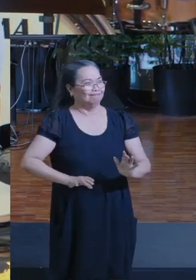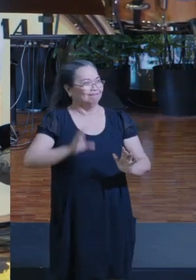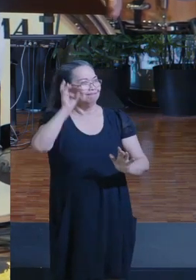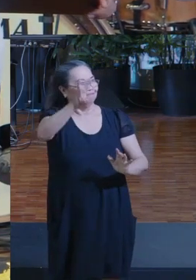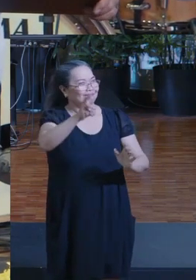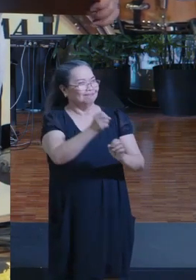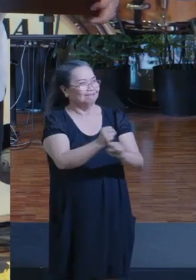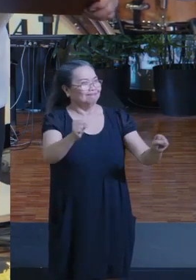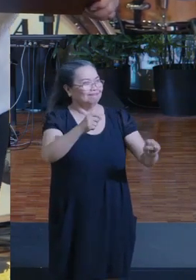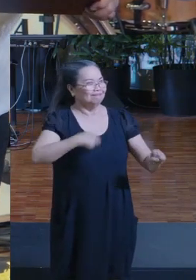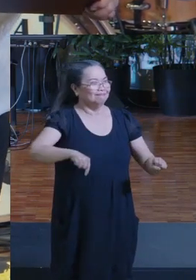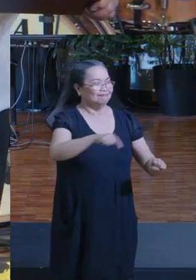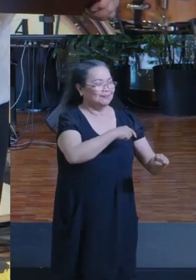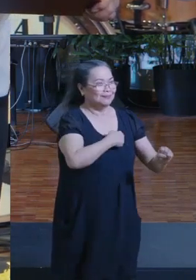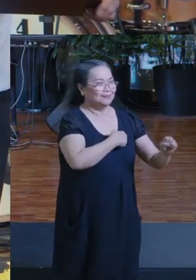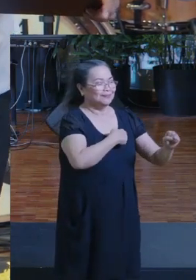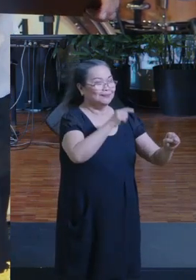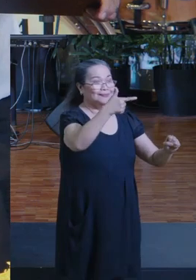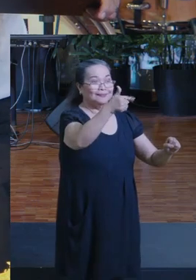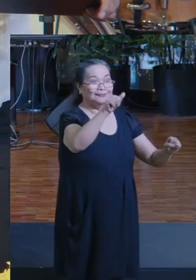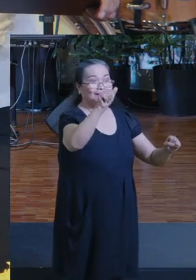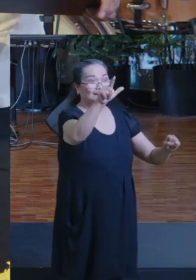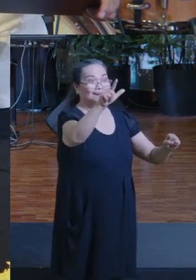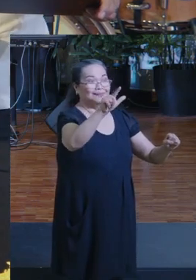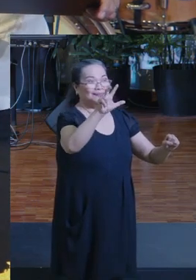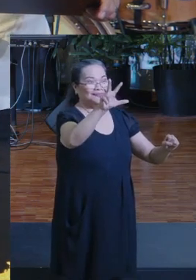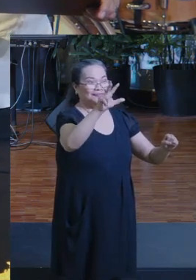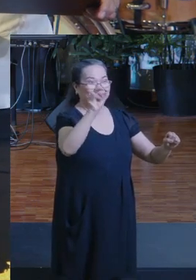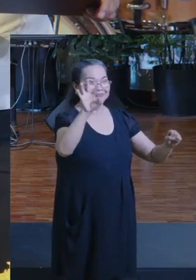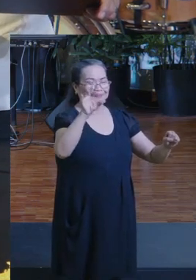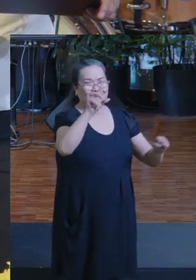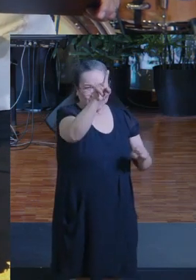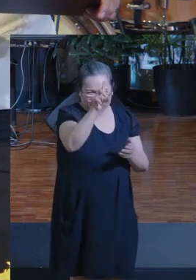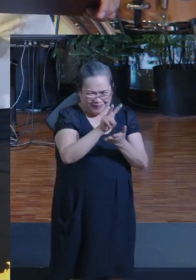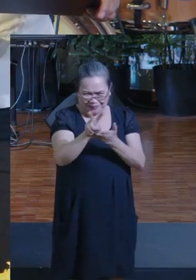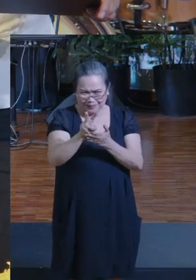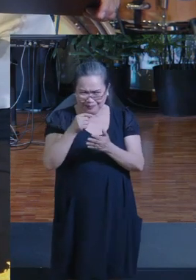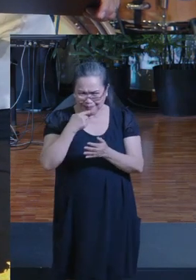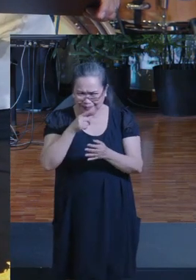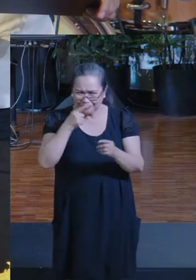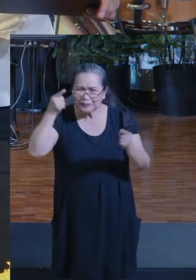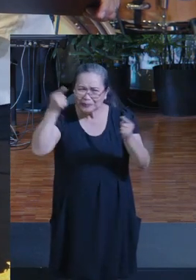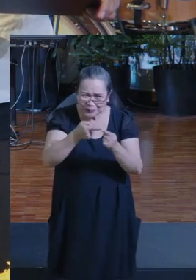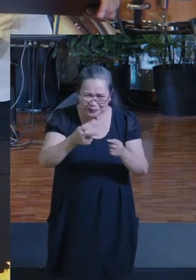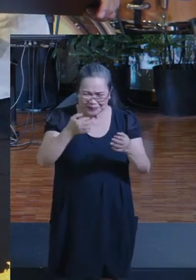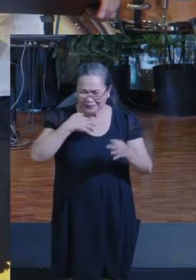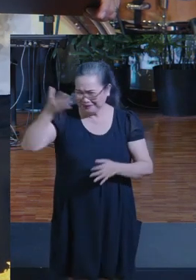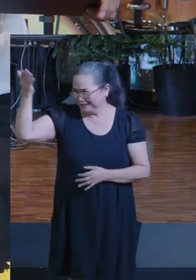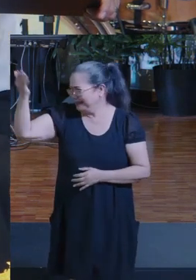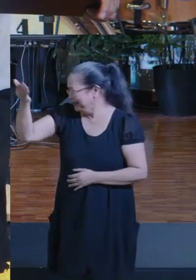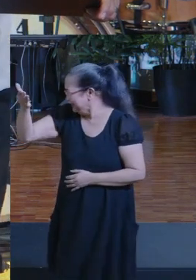Galatians 3:19. Konti na lang, Pastor, isang verse na lang, di nyo patirahin. No?